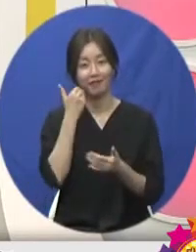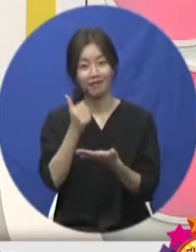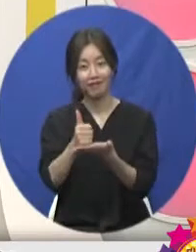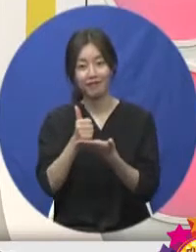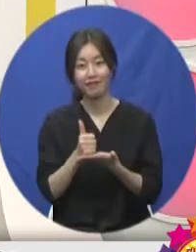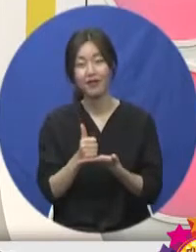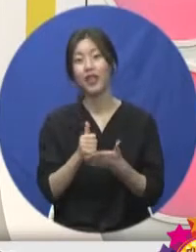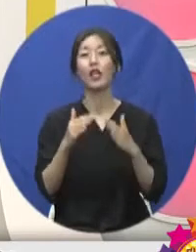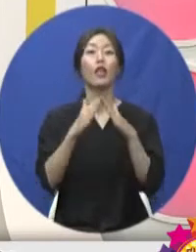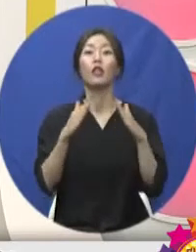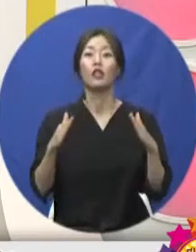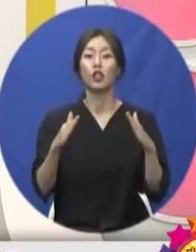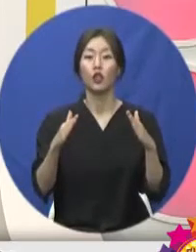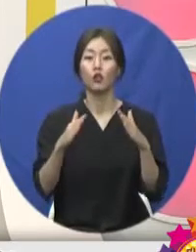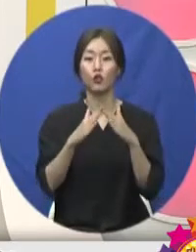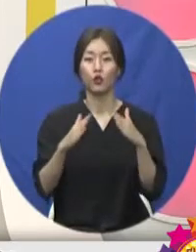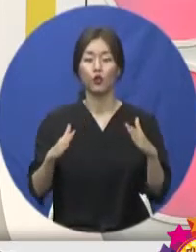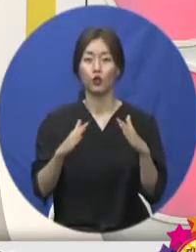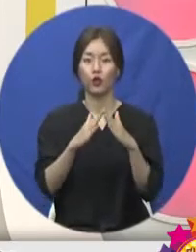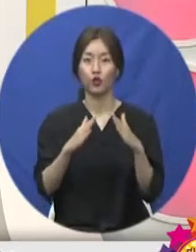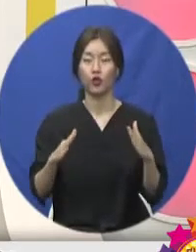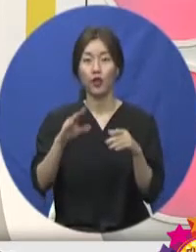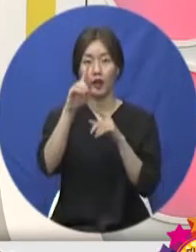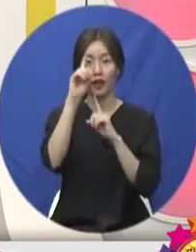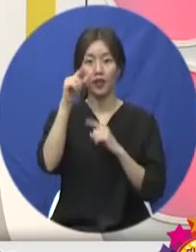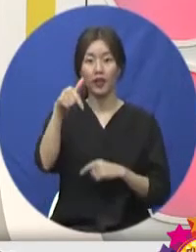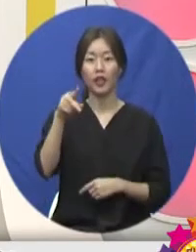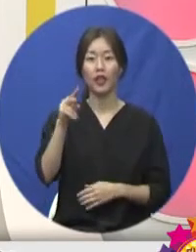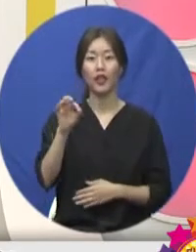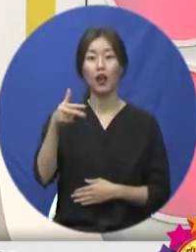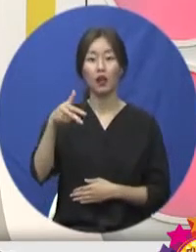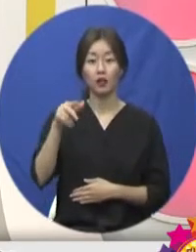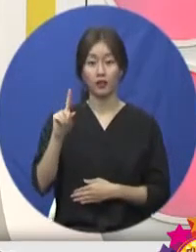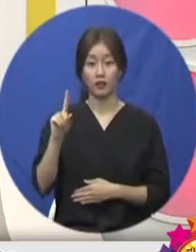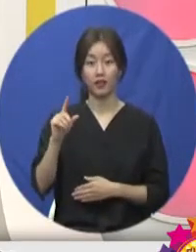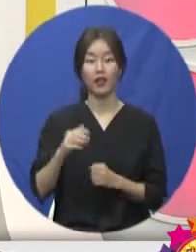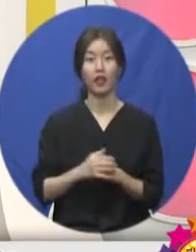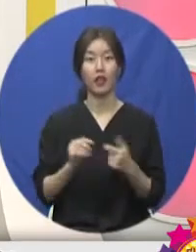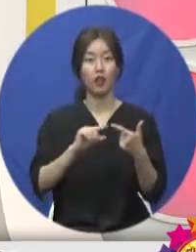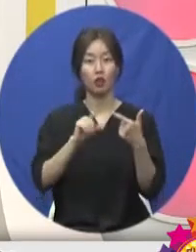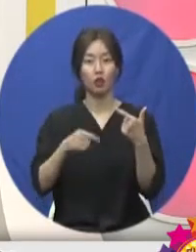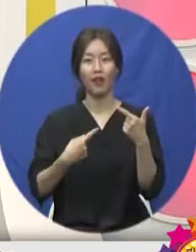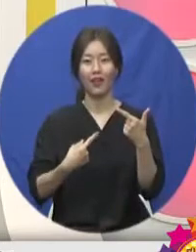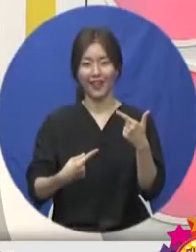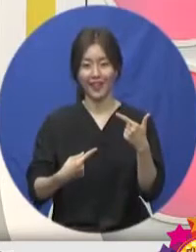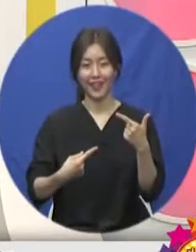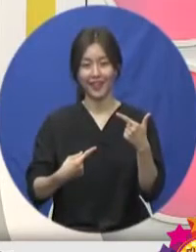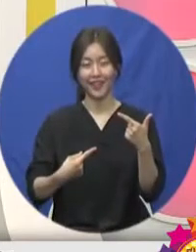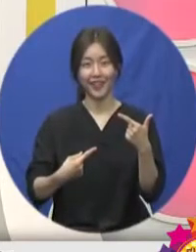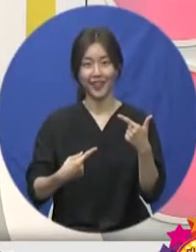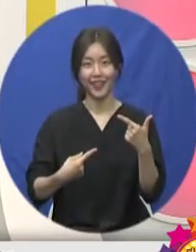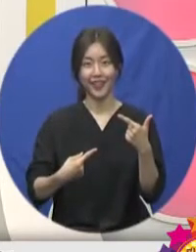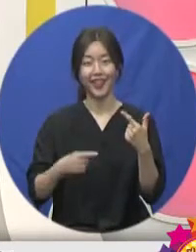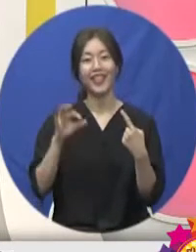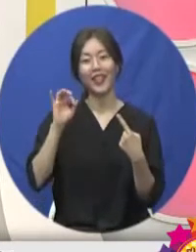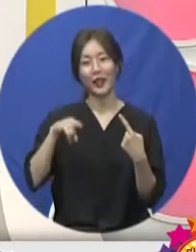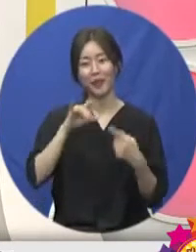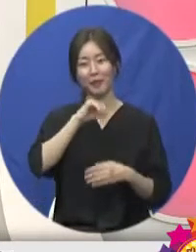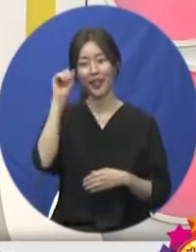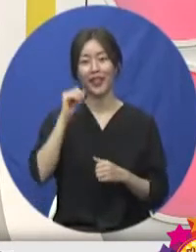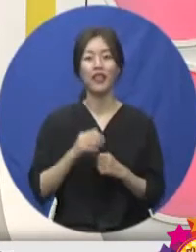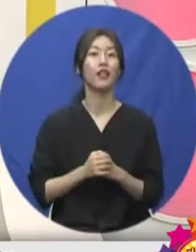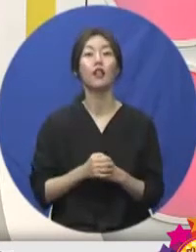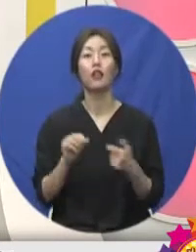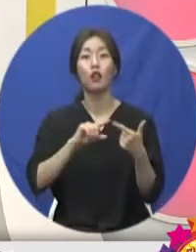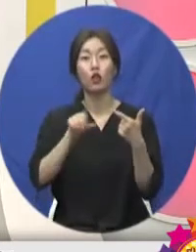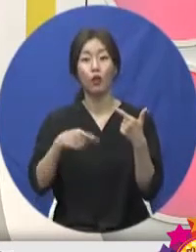첫 번째 분 전북 전주시로 전주시네 이경자님이시고 6월 1일 날 장원하신 분입니다. 자,